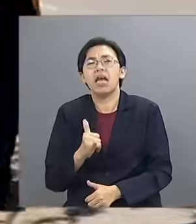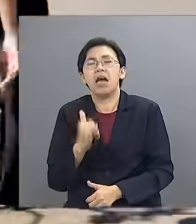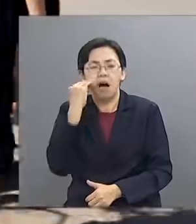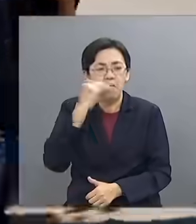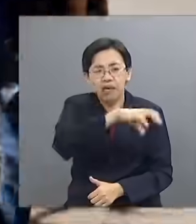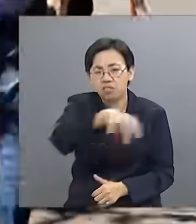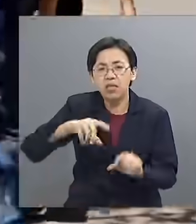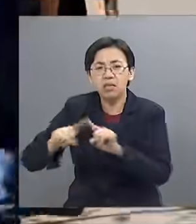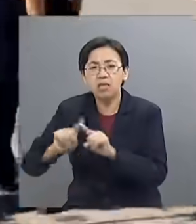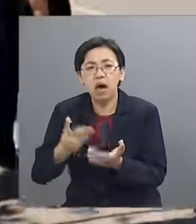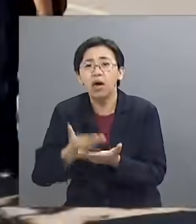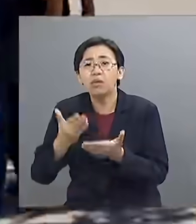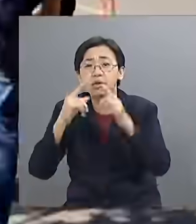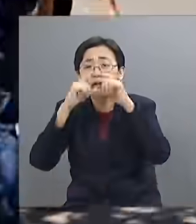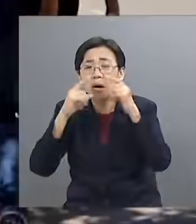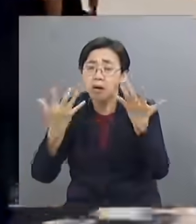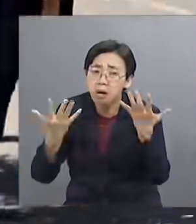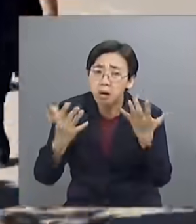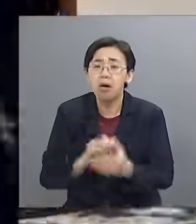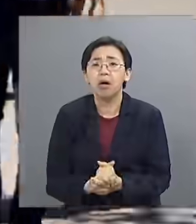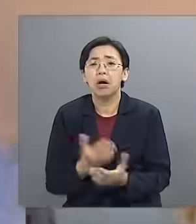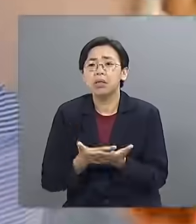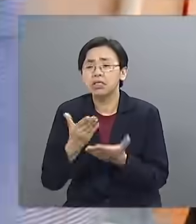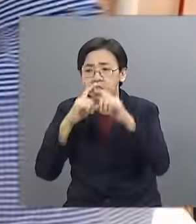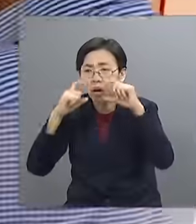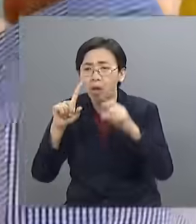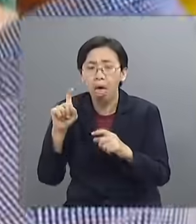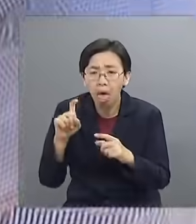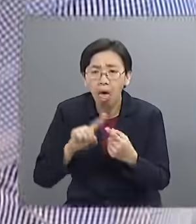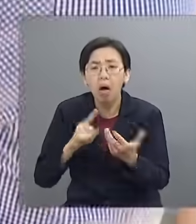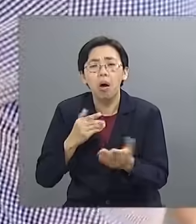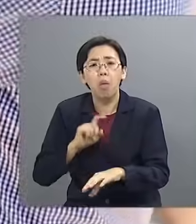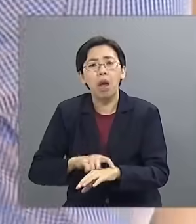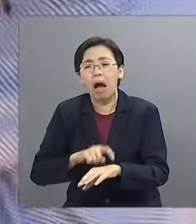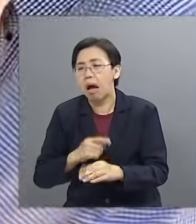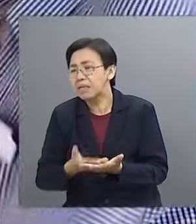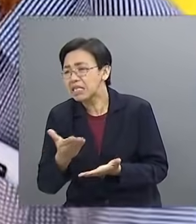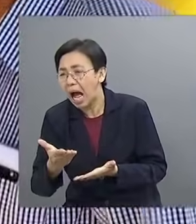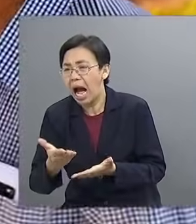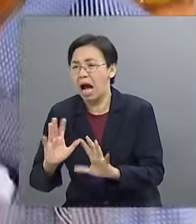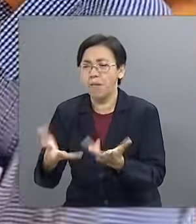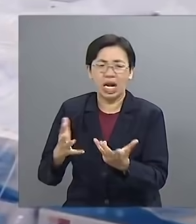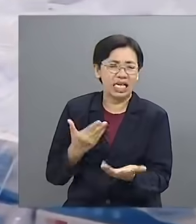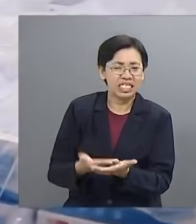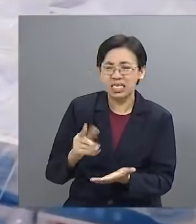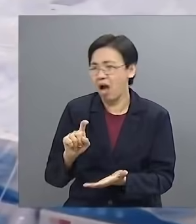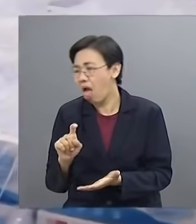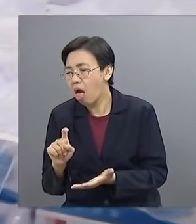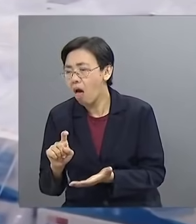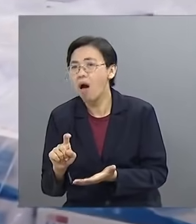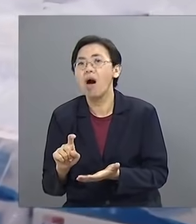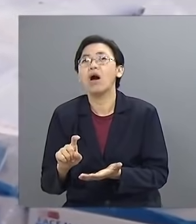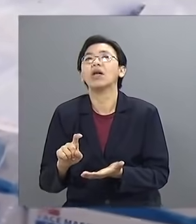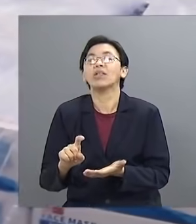ซื้อหรือว่าอาจจะซื้อไม่ทันอะไรแบบนี้นะคะฟังเสียงผู้ใหญ่ใจดีกันหน่อย ต